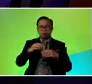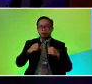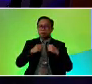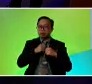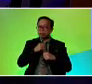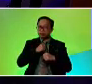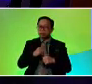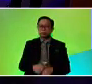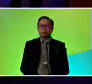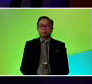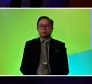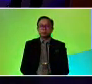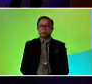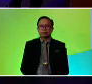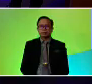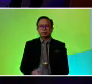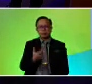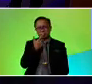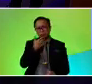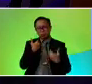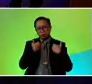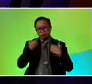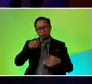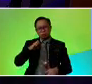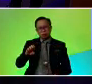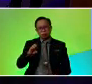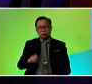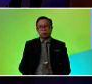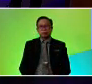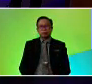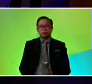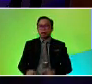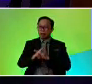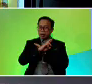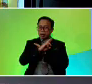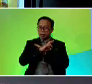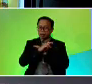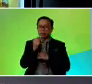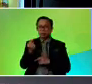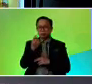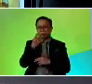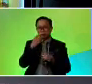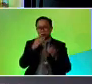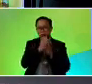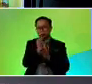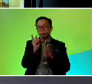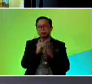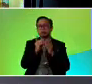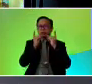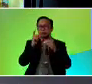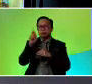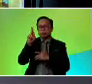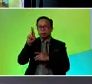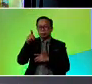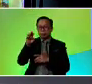baik kita memang tak ada sepeda dan kita akan berhenti melihat ketika terus Kalian bersama kami dalam TV ke